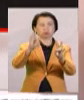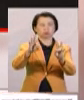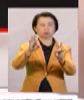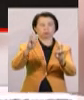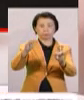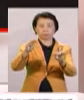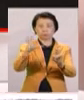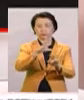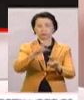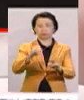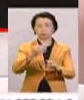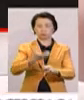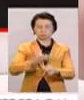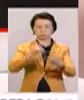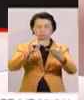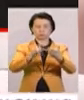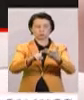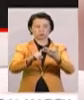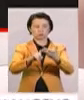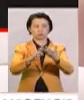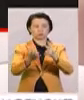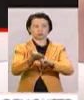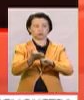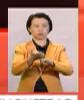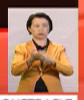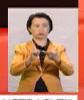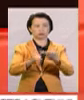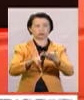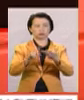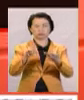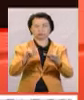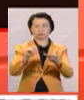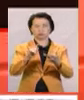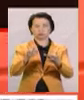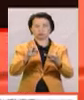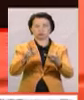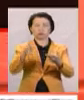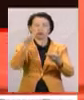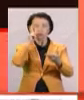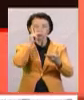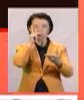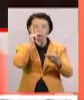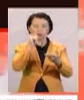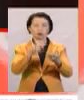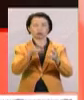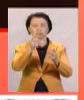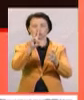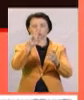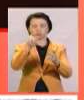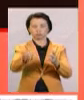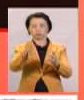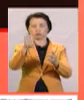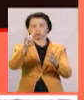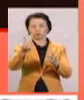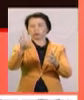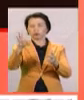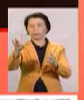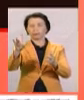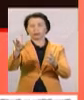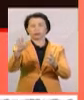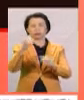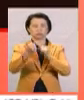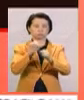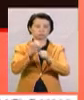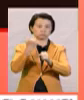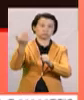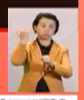meter manakala pingat gangsa menjadi milik Muhammad Nazri Mustafa dari Kedah dengan catatan 7.28 meter.